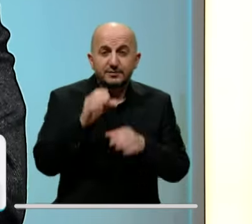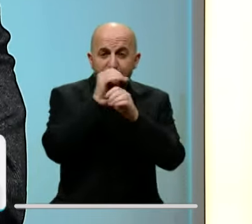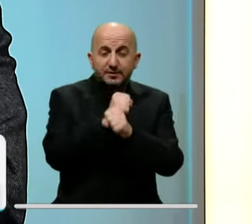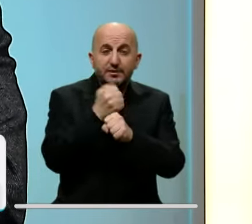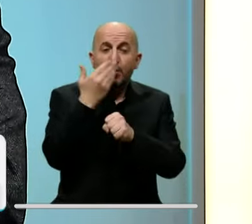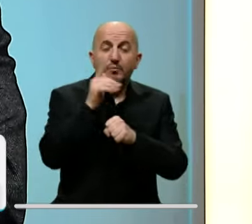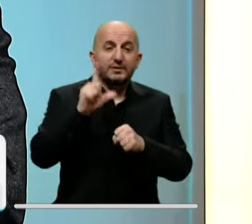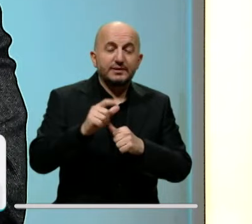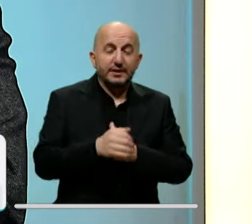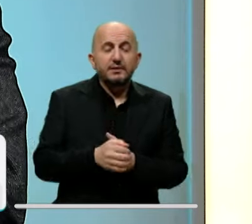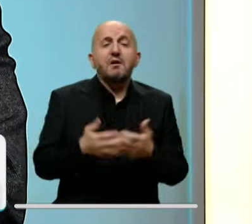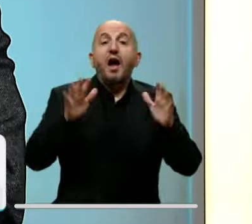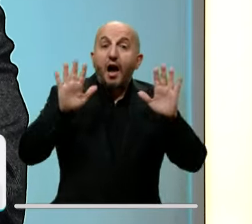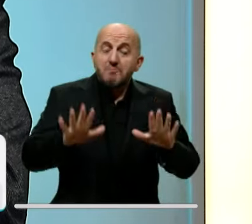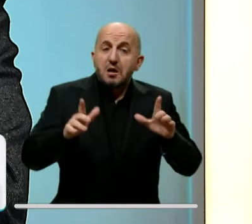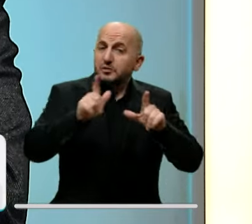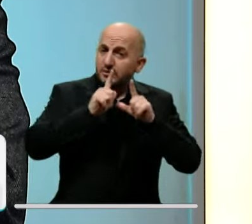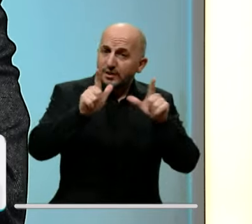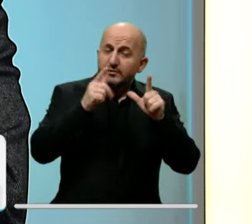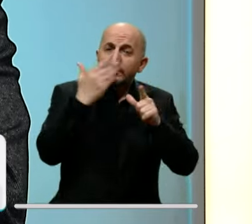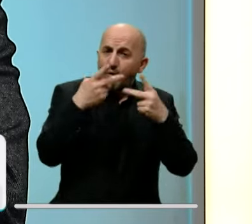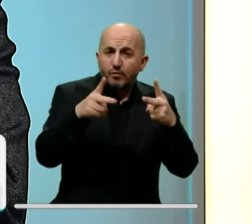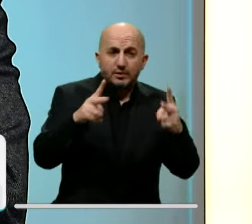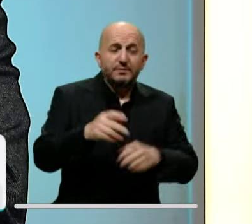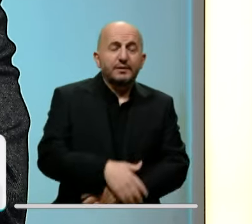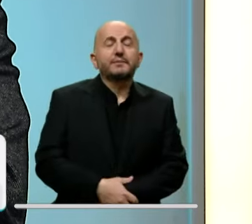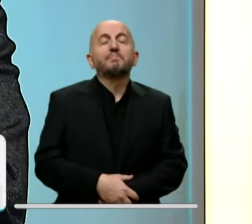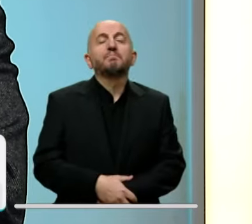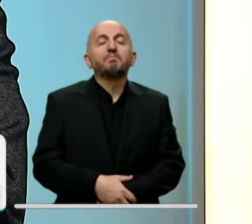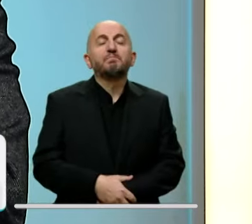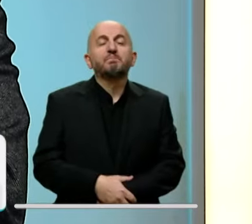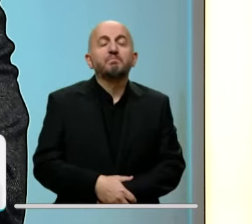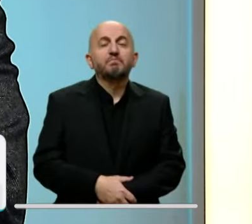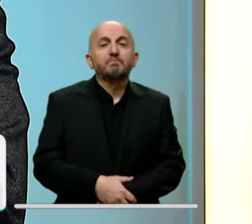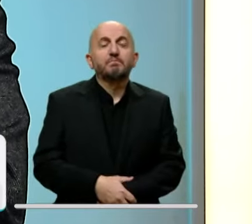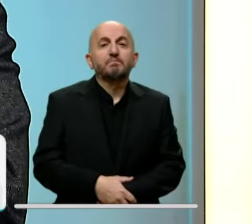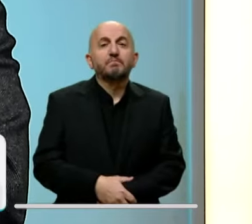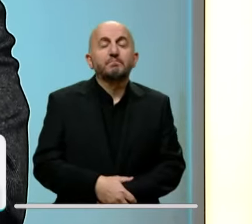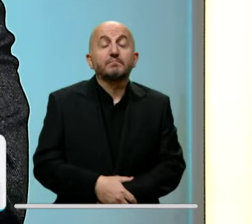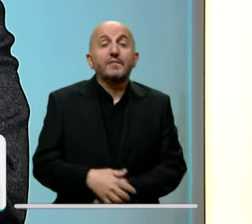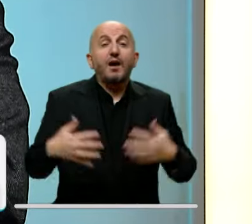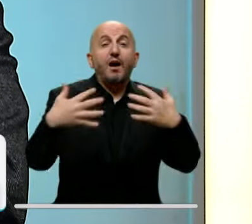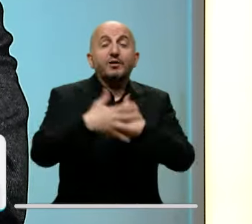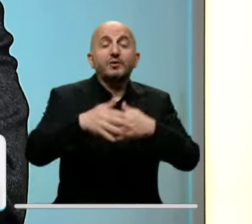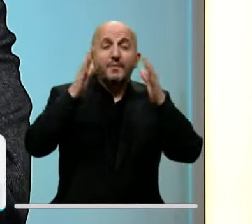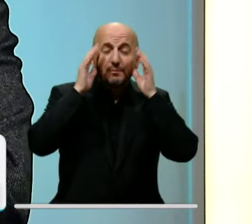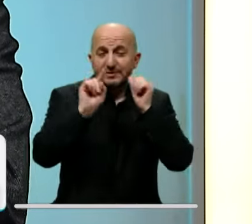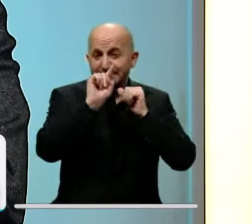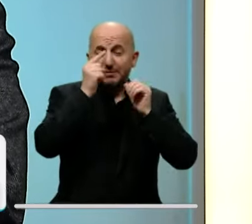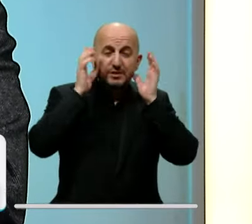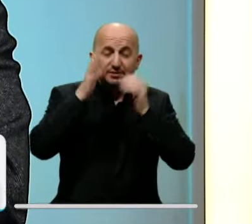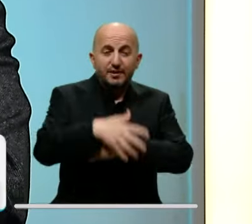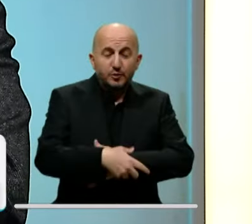okuması gerekir Ama sesli de okuyabilir Yani sesli de okuyabilir akşam namazını tek başınıza